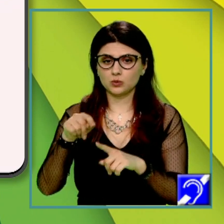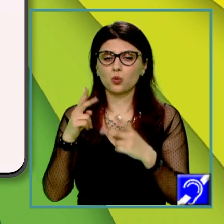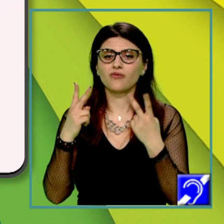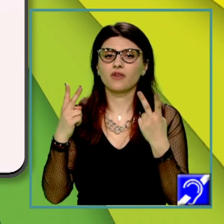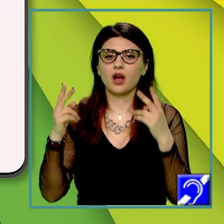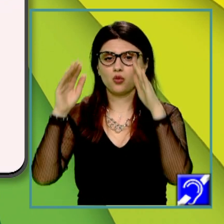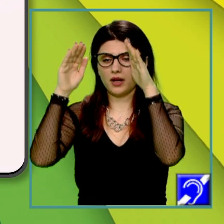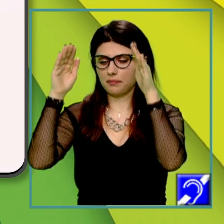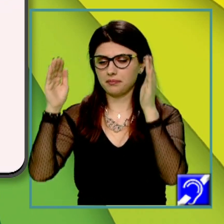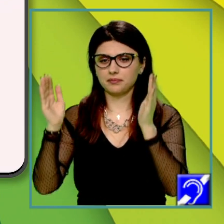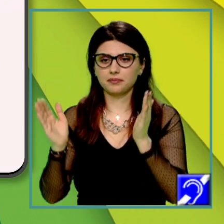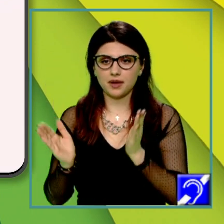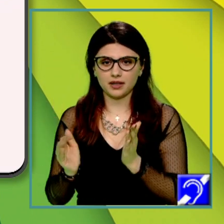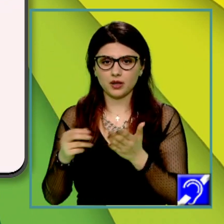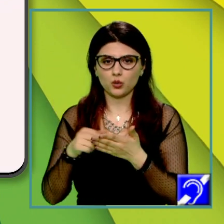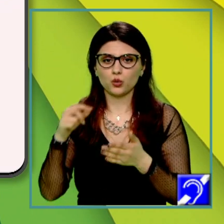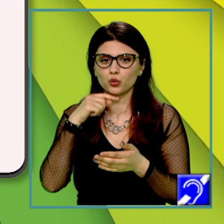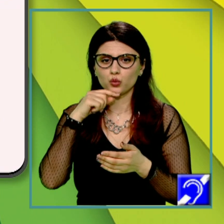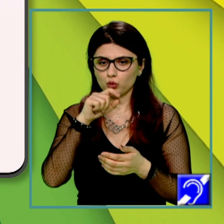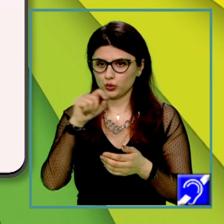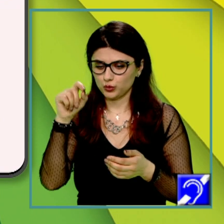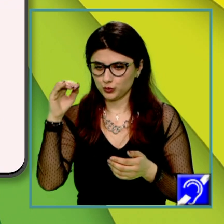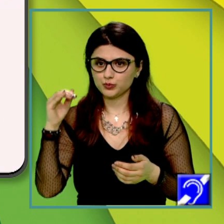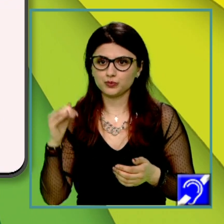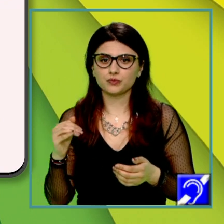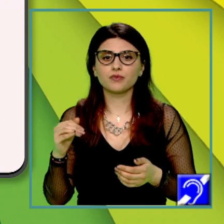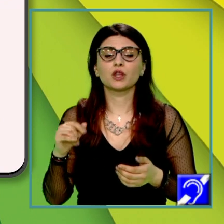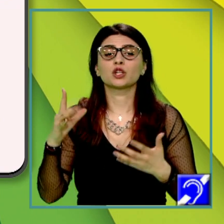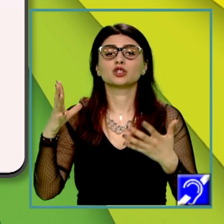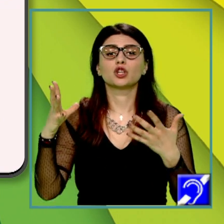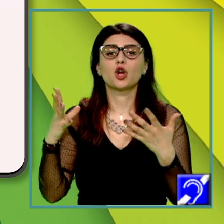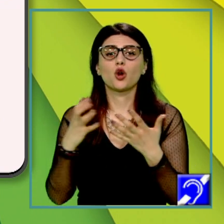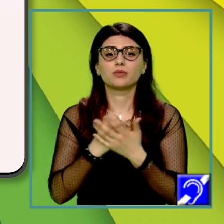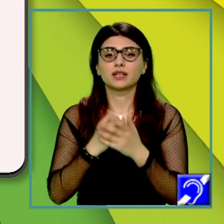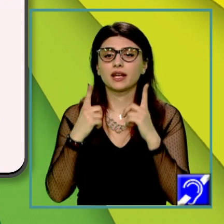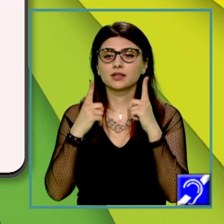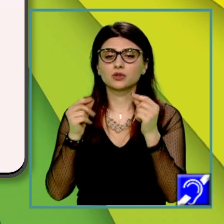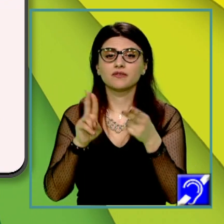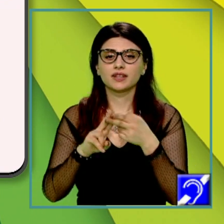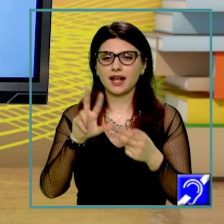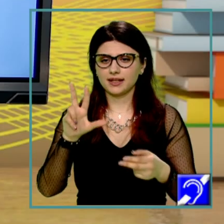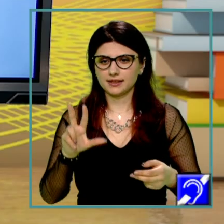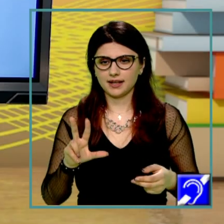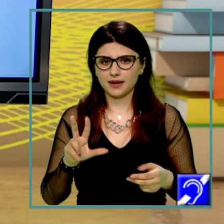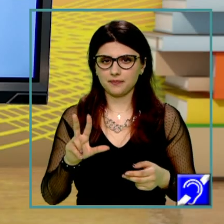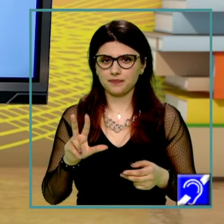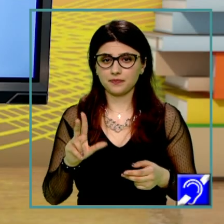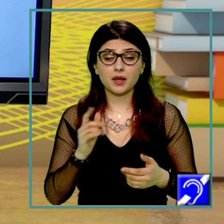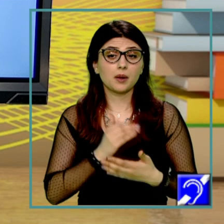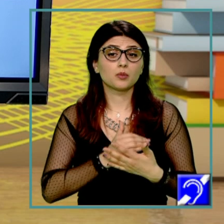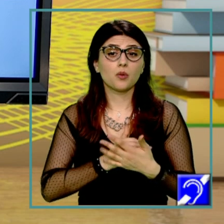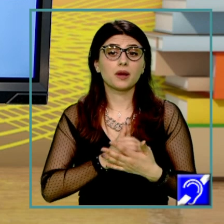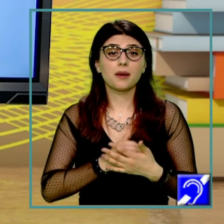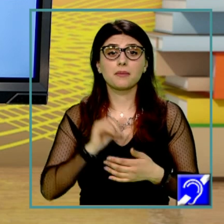valoarea parantezei Care este tot radical din 3 și obținem rezultatul final trei la problema